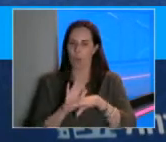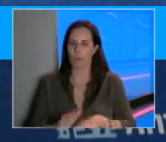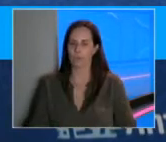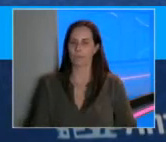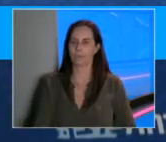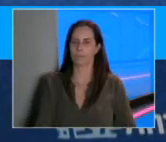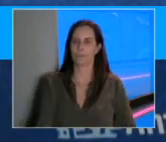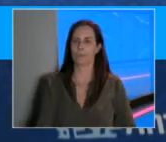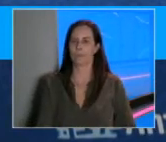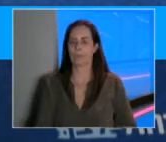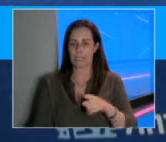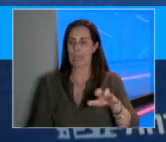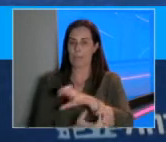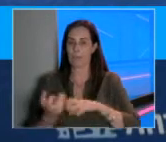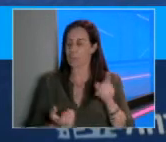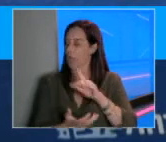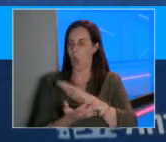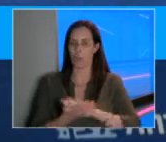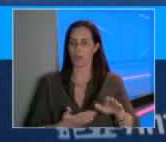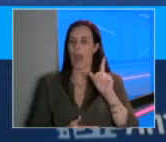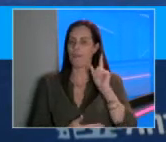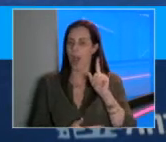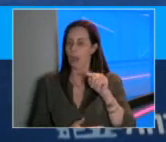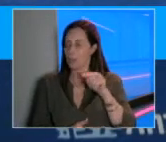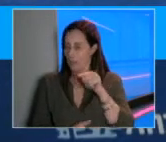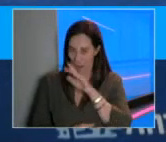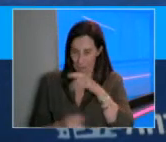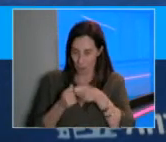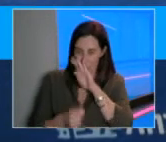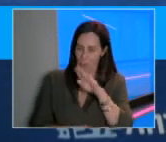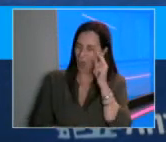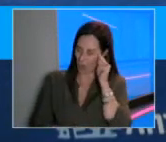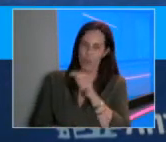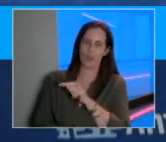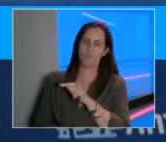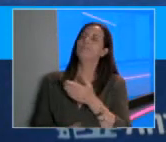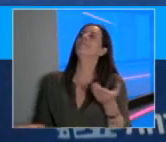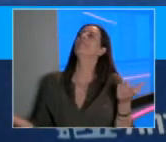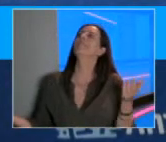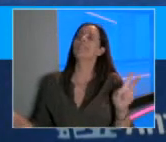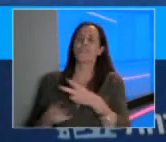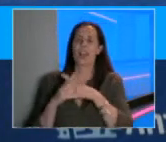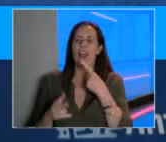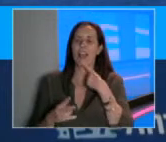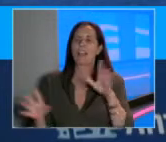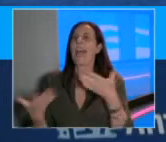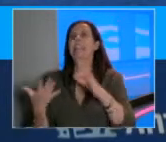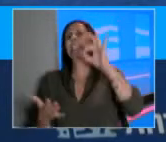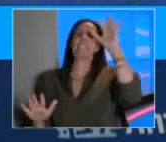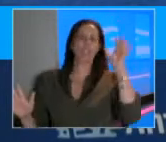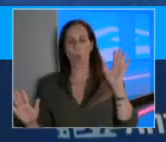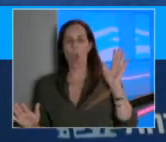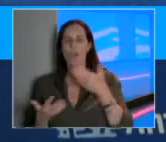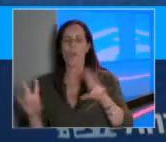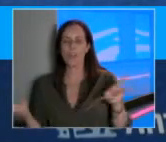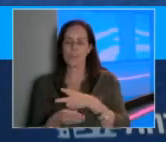קובע. זה מסובך, זה לא פשוט, אבל כשמדובר בנתניהו, אני חושב שאין דבר כזה להגיד אין סיכוי או